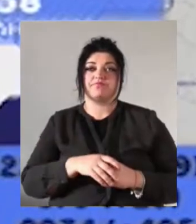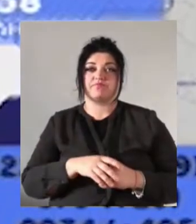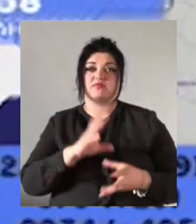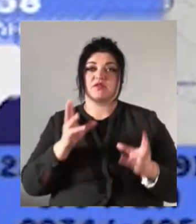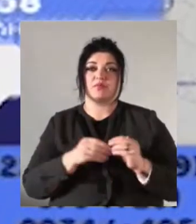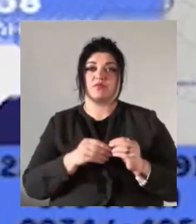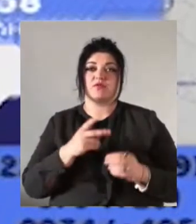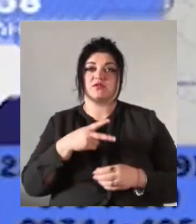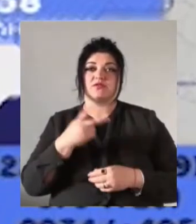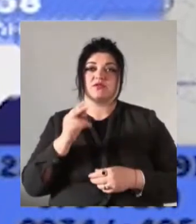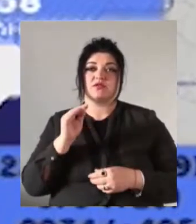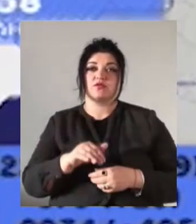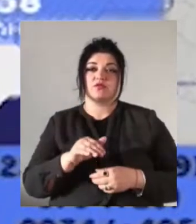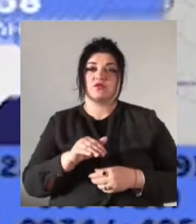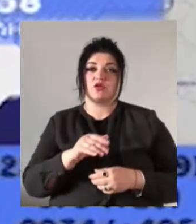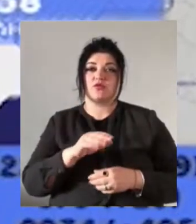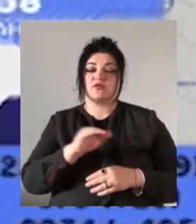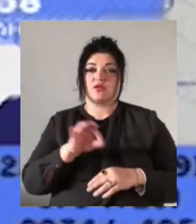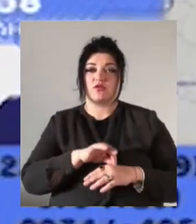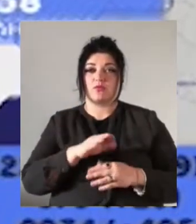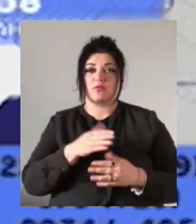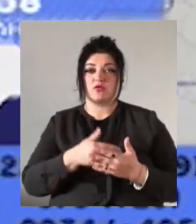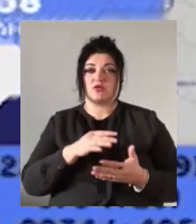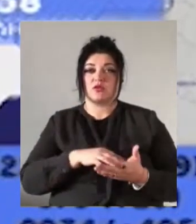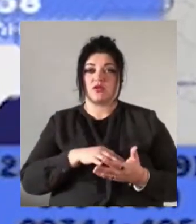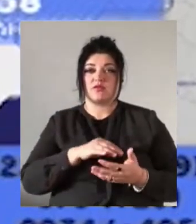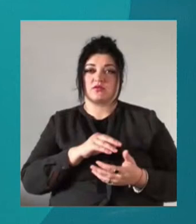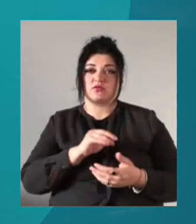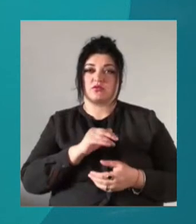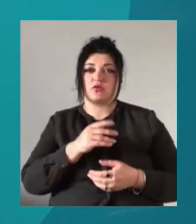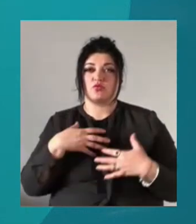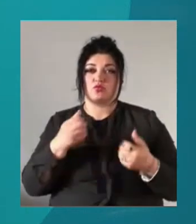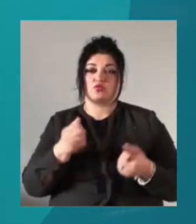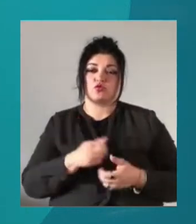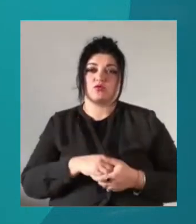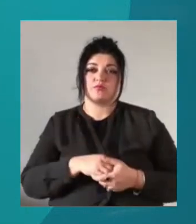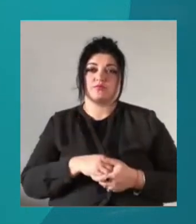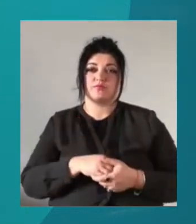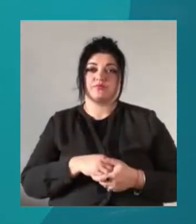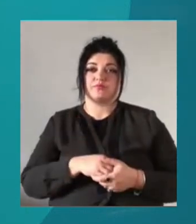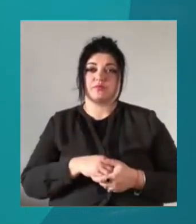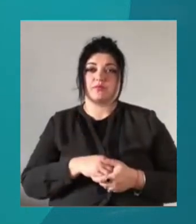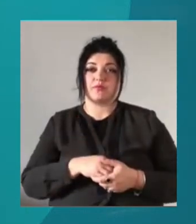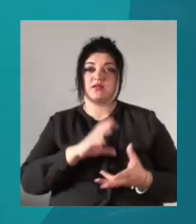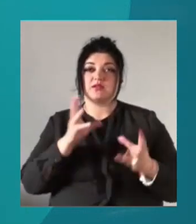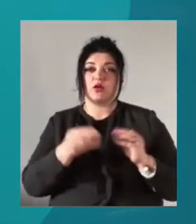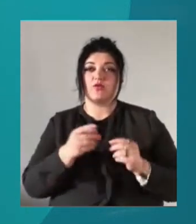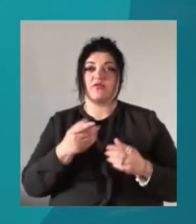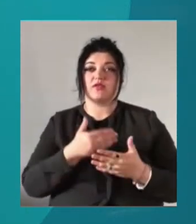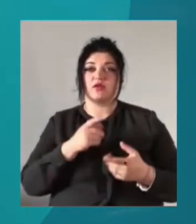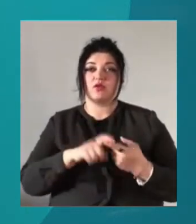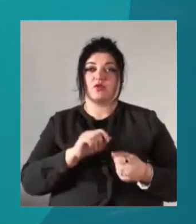тисяч офіційно хворих в Україні майже 9 тисяч одужали, серед них понад 2 тисячі медиків. Загалом від коронавірусу COVID-19